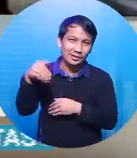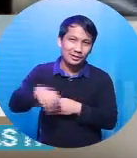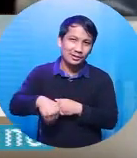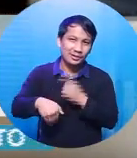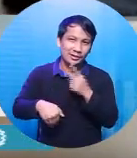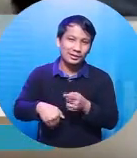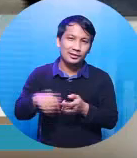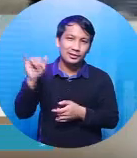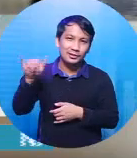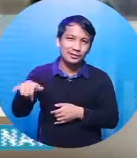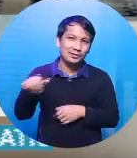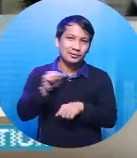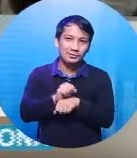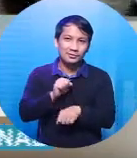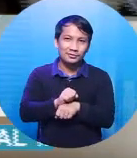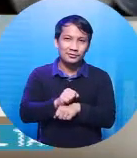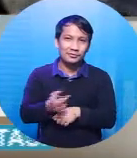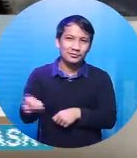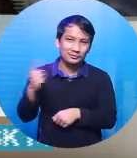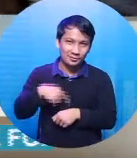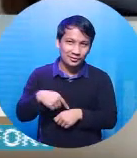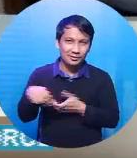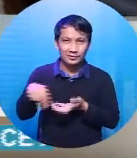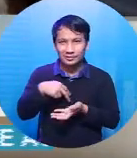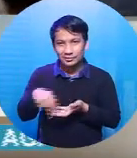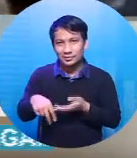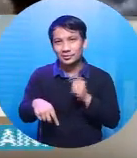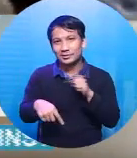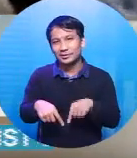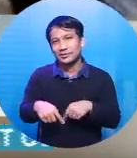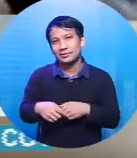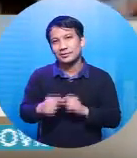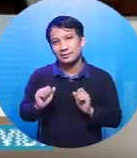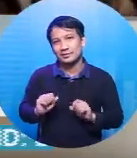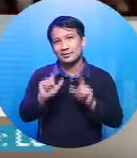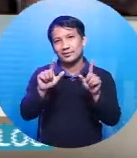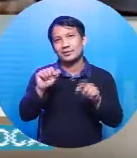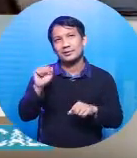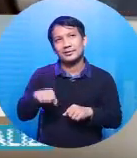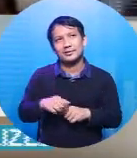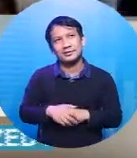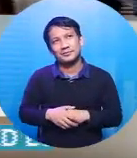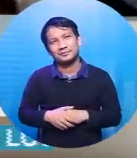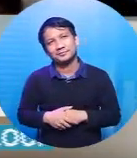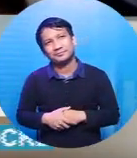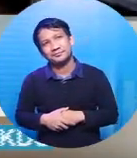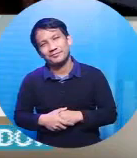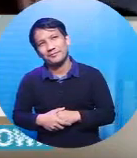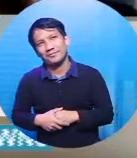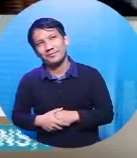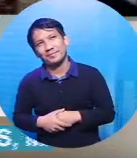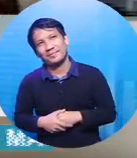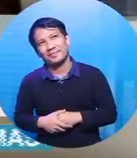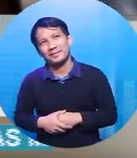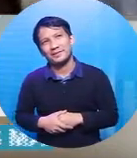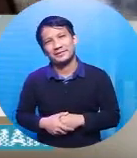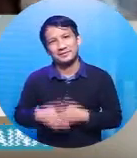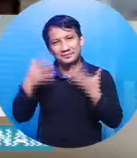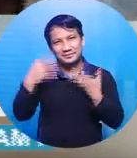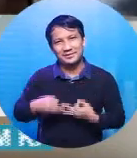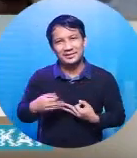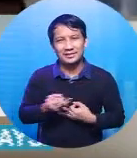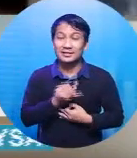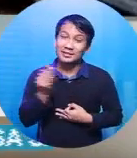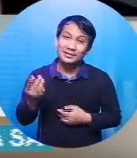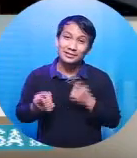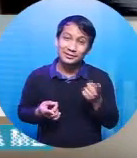balita ko nag-absent pa lang kayo sa work para makasayaw lang, mapalagay dito live. Alika dito, Tintin. Ito, okay, mahirap mag-decide eh. Ito